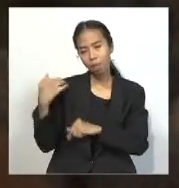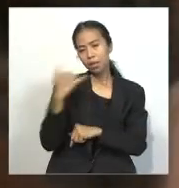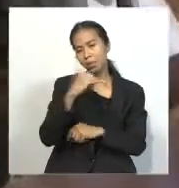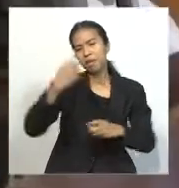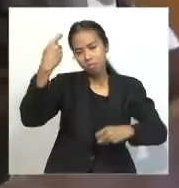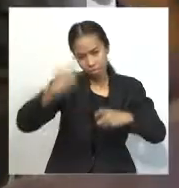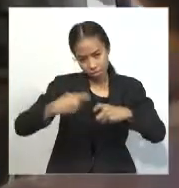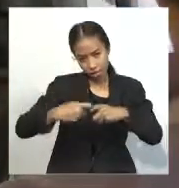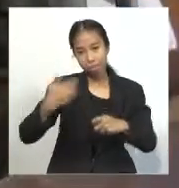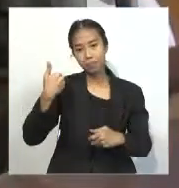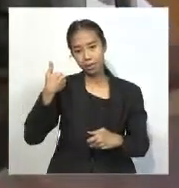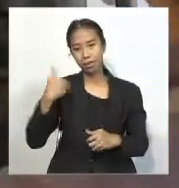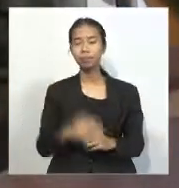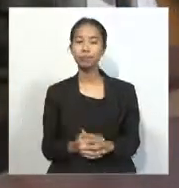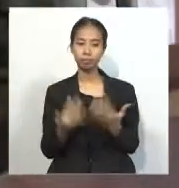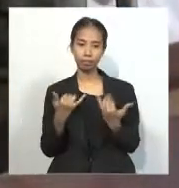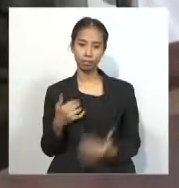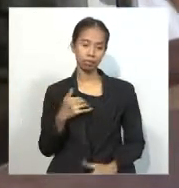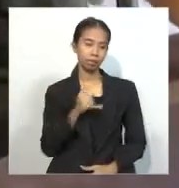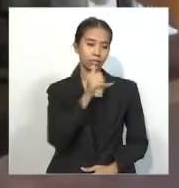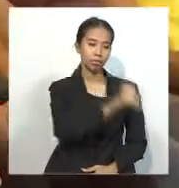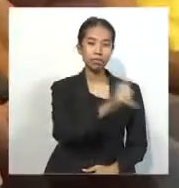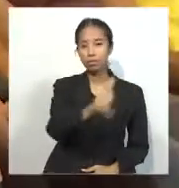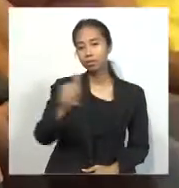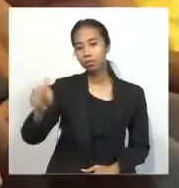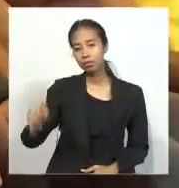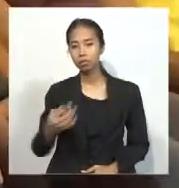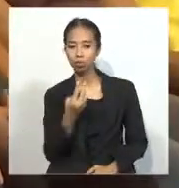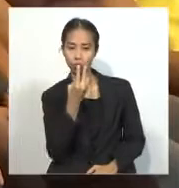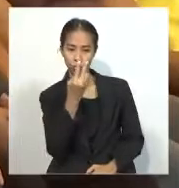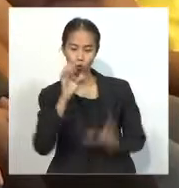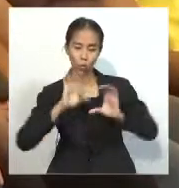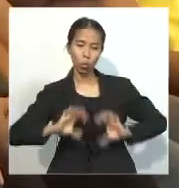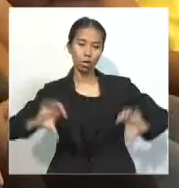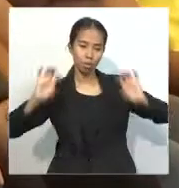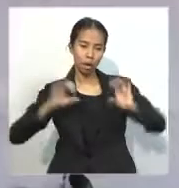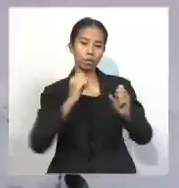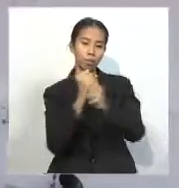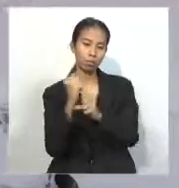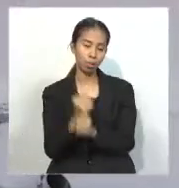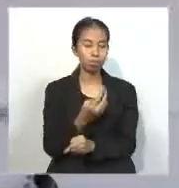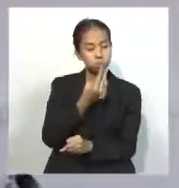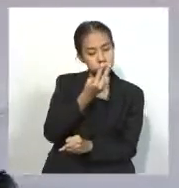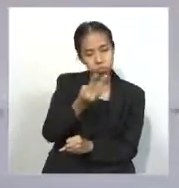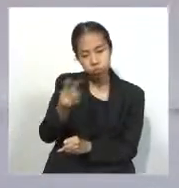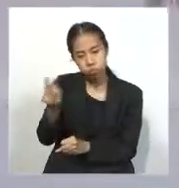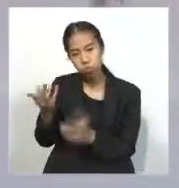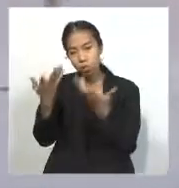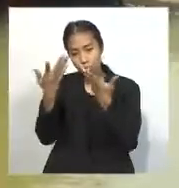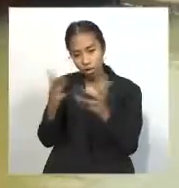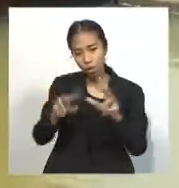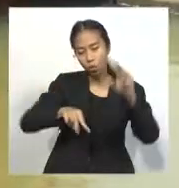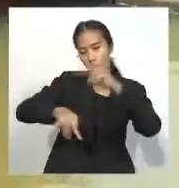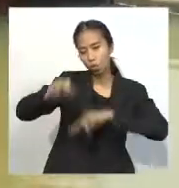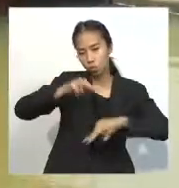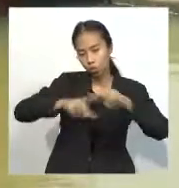เดินเยี่ยมชมนะคะการจัดแสดงผลงานการดำเนินงานตามนโยบายของรัฐบาลจากนั้นเดินทางไปตรว